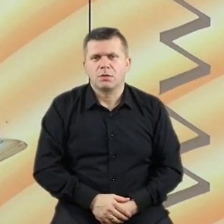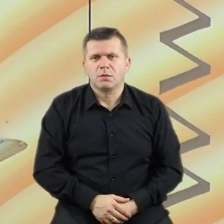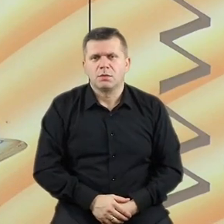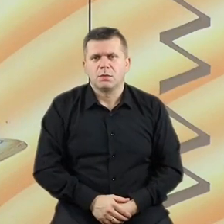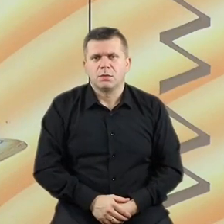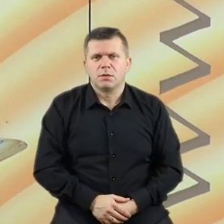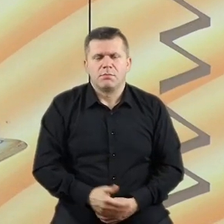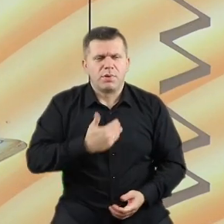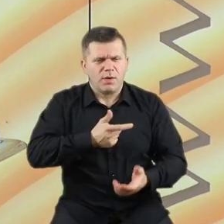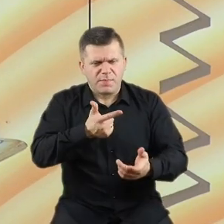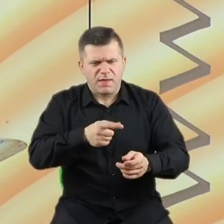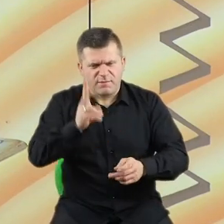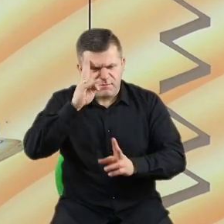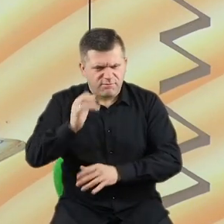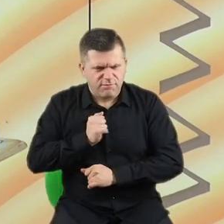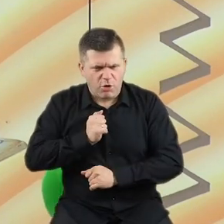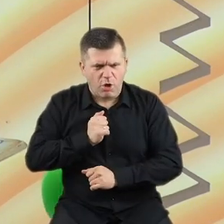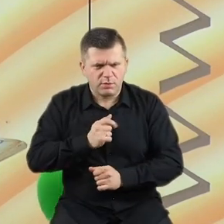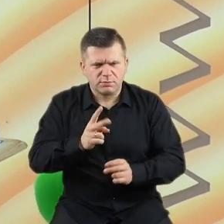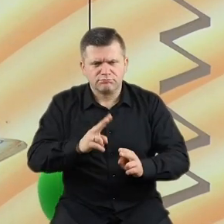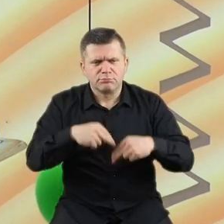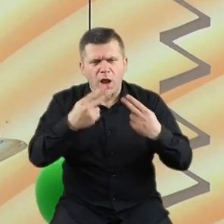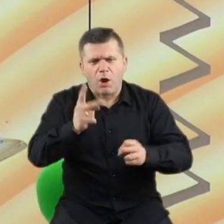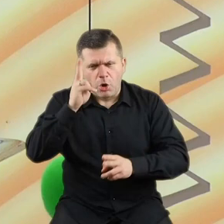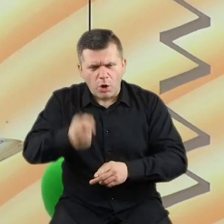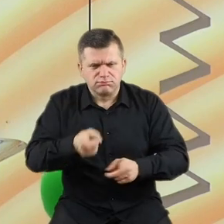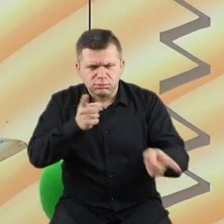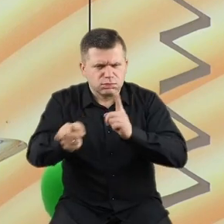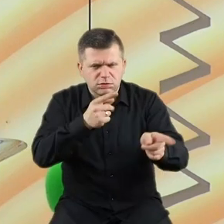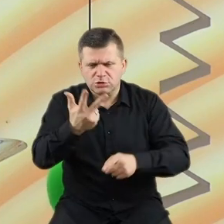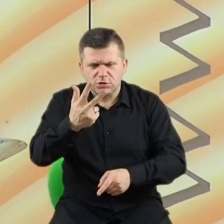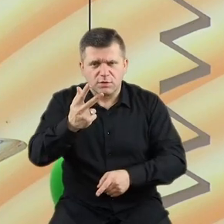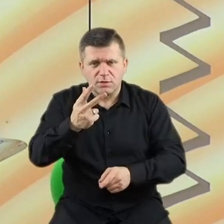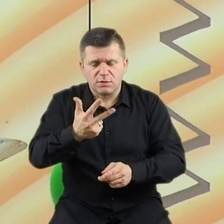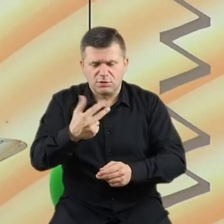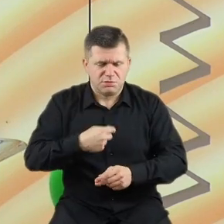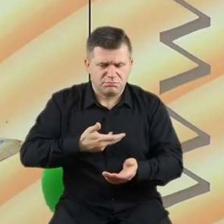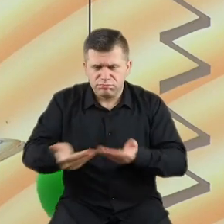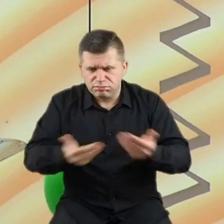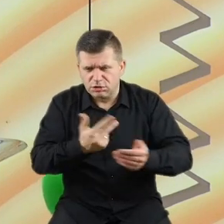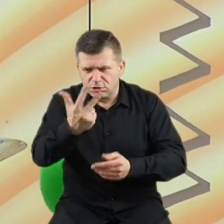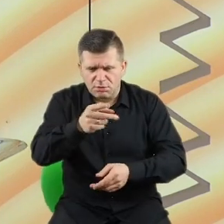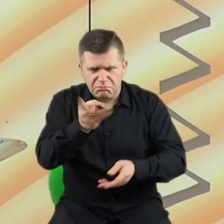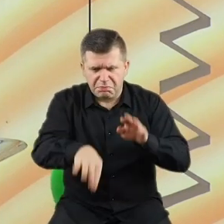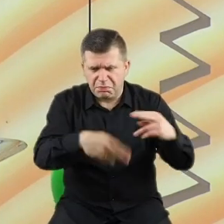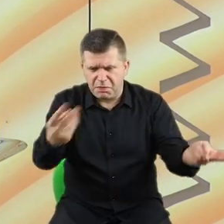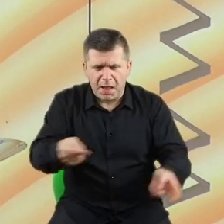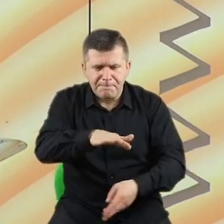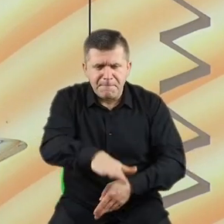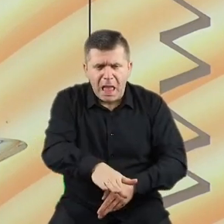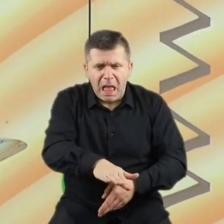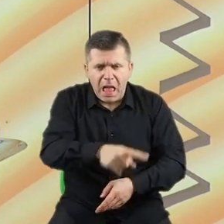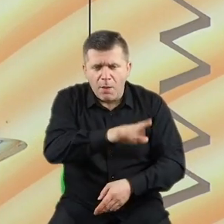szedł na pierwszej linii frontu w Berlinie przekazać rozkaz, gdzie trzech żołnierzy przed nim zginęło. On był, jako malutkiego go